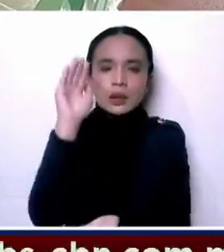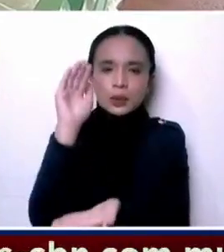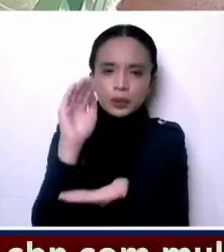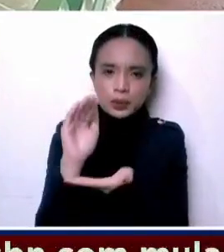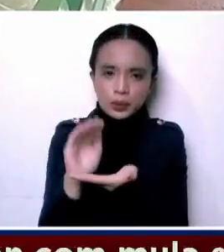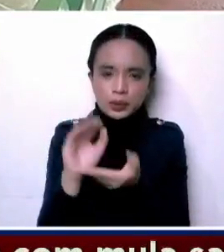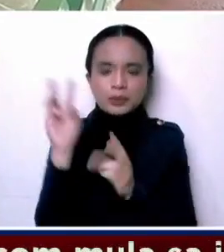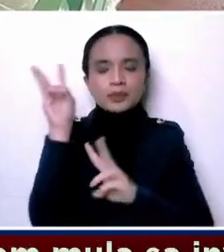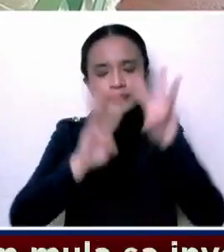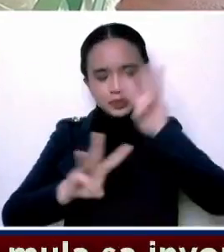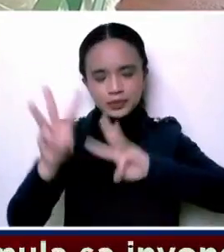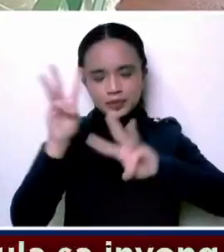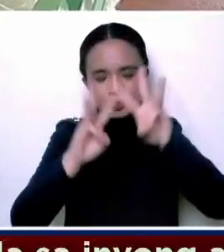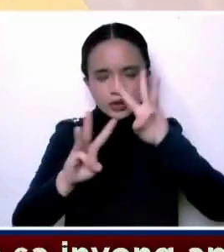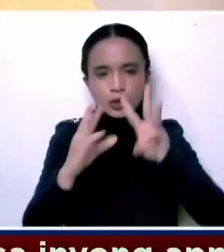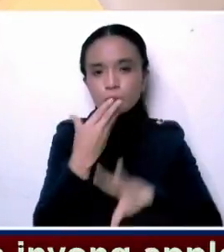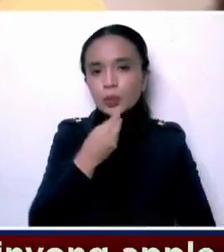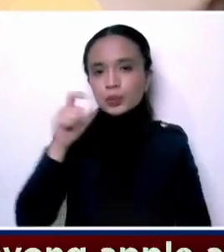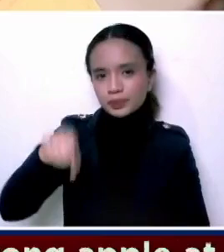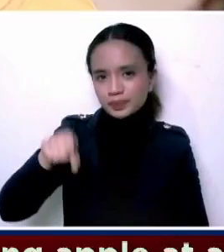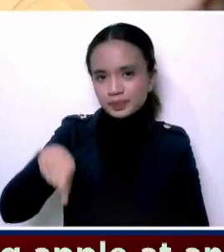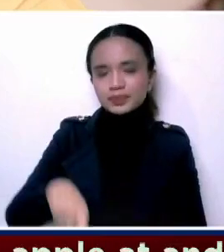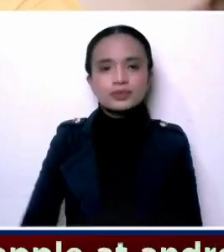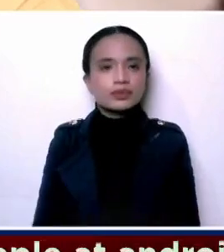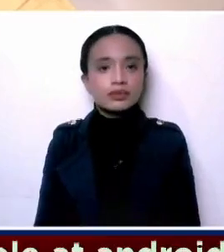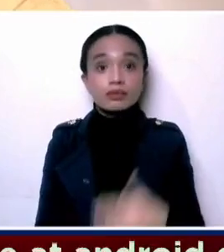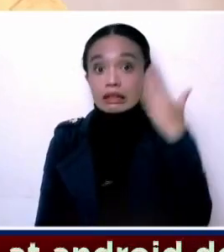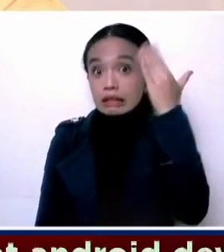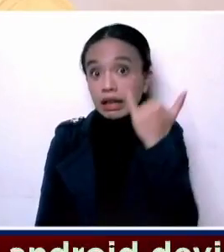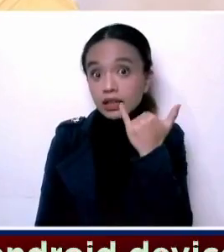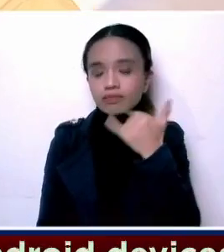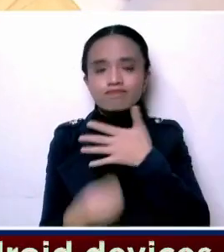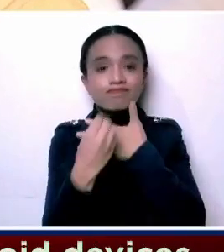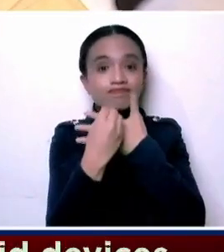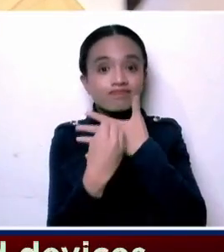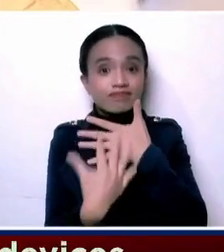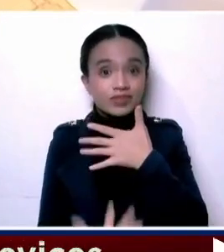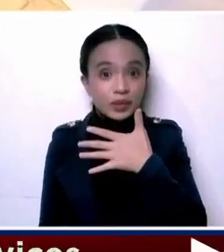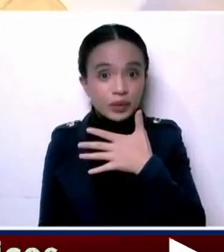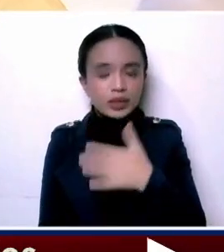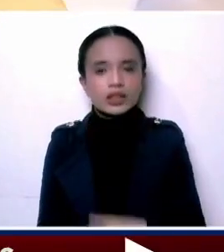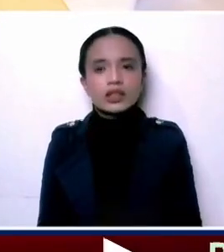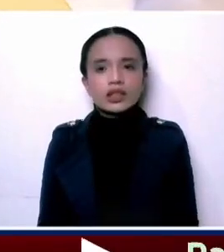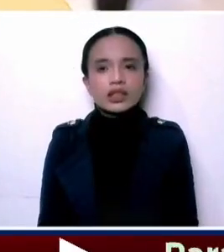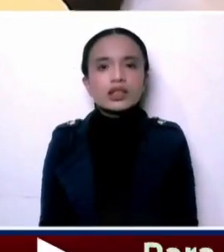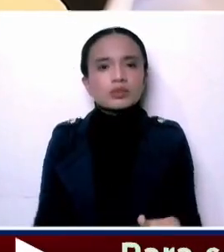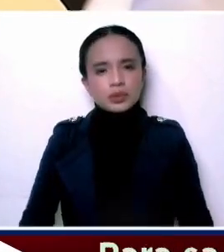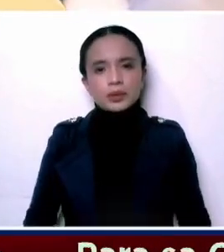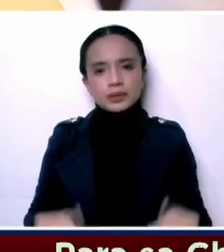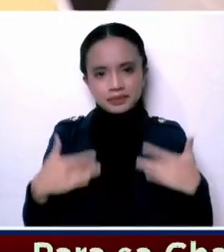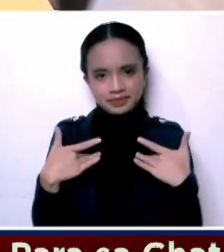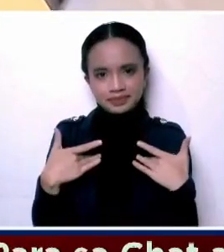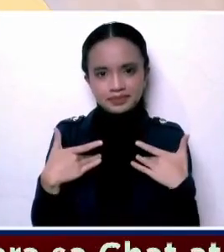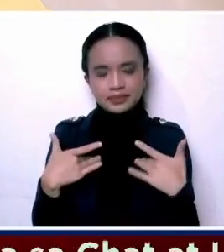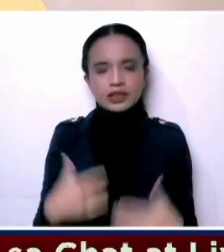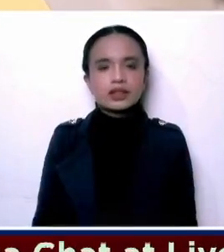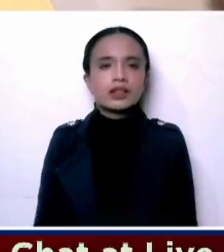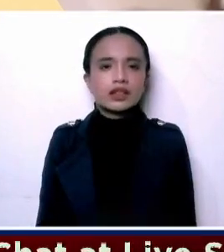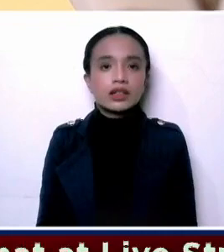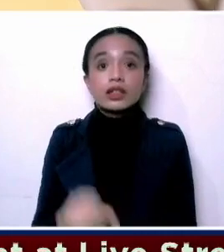mga nangangailangan. Kasi yung dugo, kumbaga, yan nga ay dugo ay buhay. So every